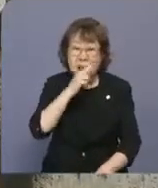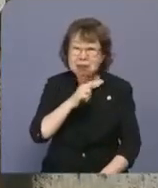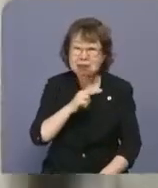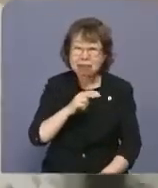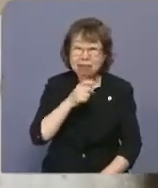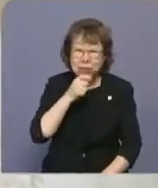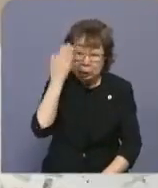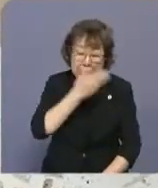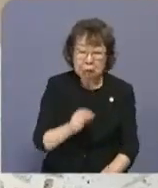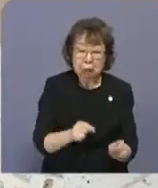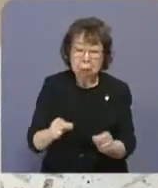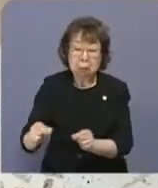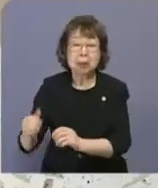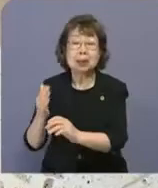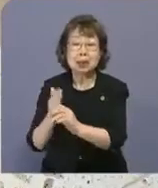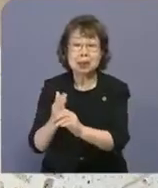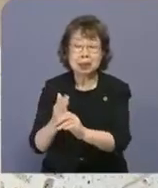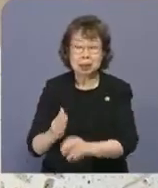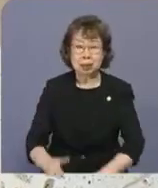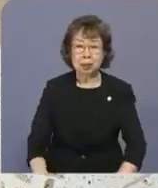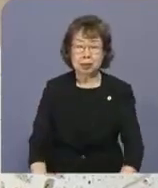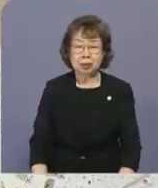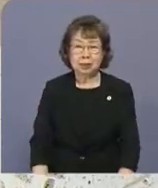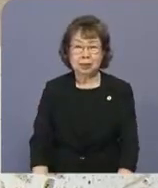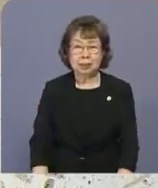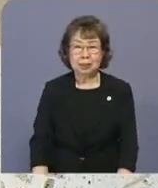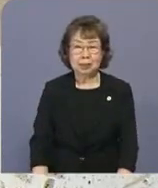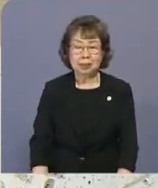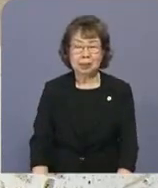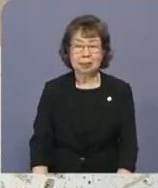것으로 보입니다. KBS 뉴스 김아른입니다.